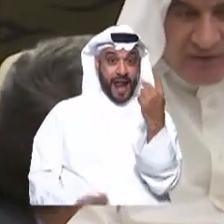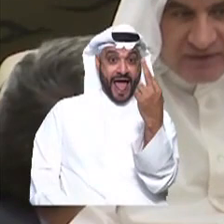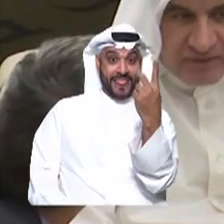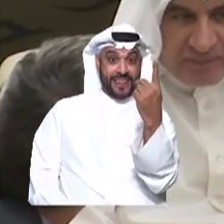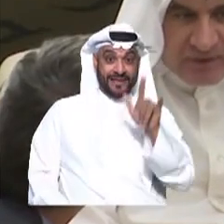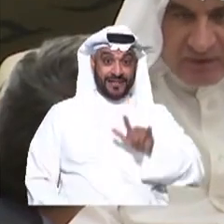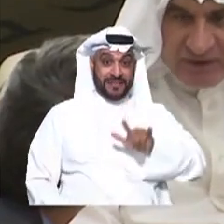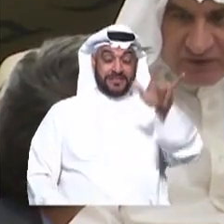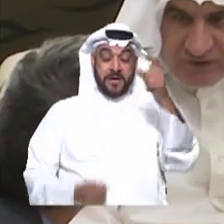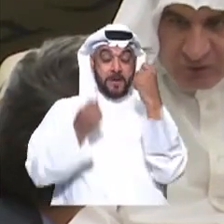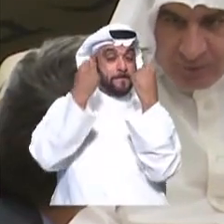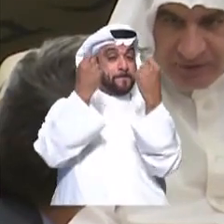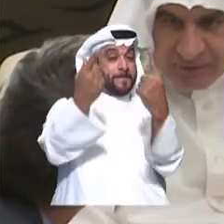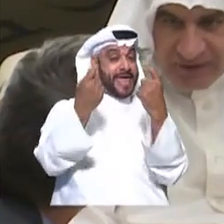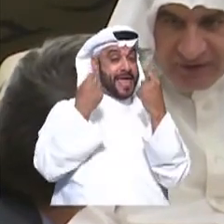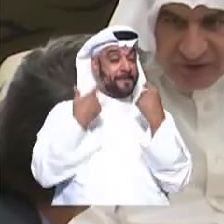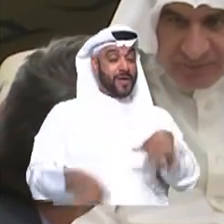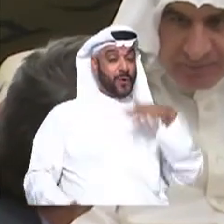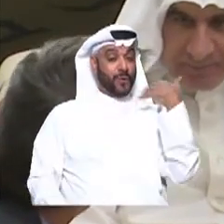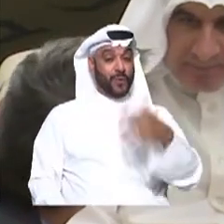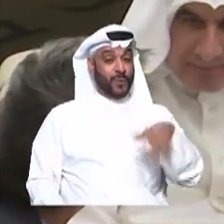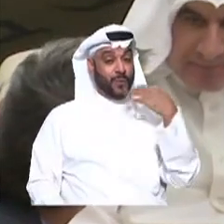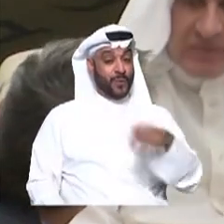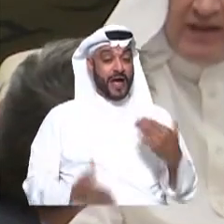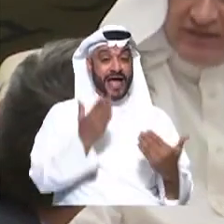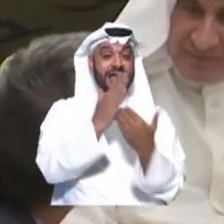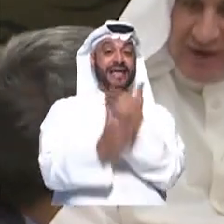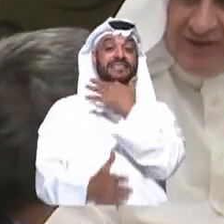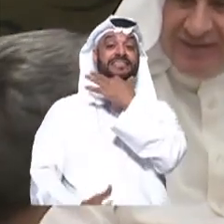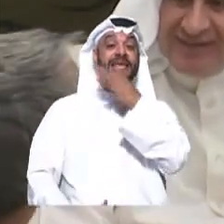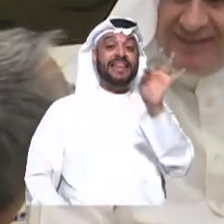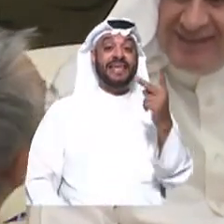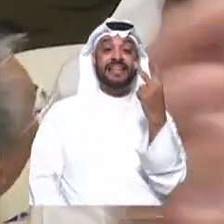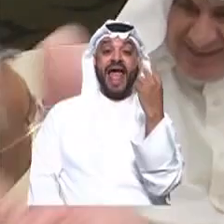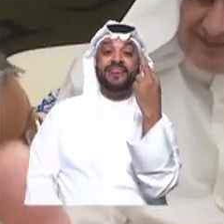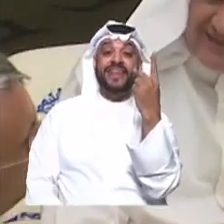من الرائع امتلاك الكويتية الطائرتين من طراز إيرباص